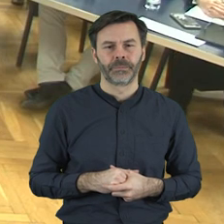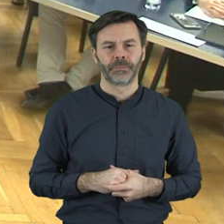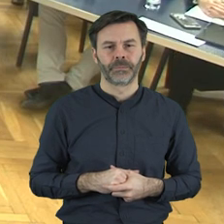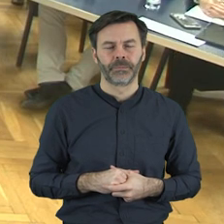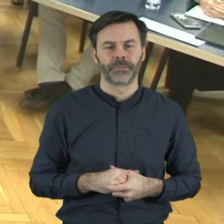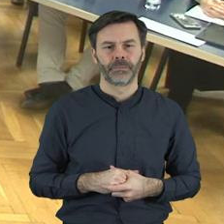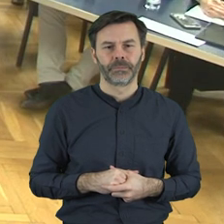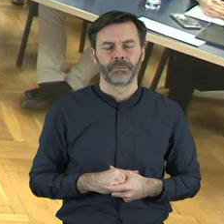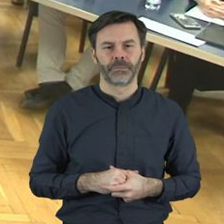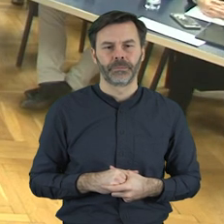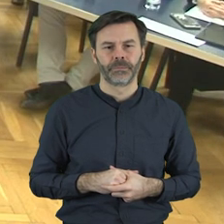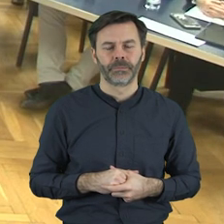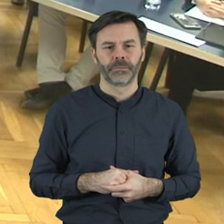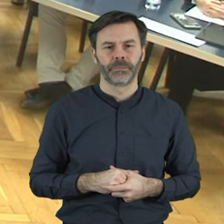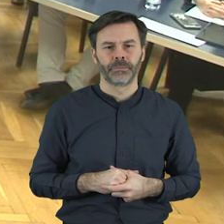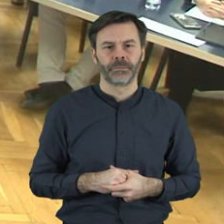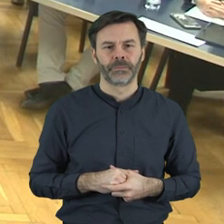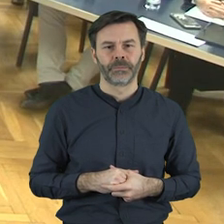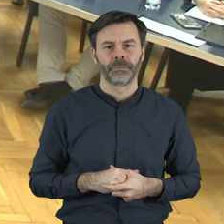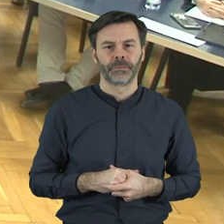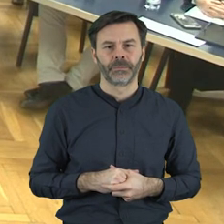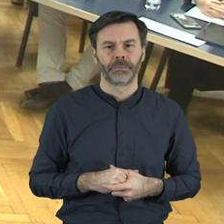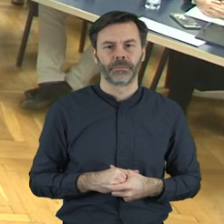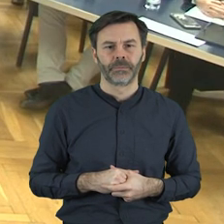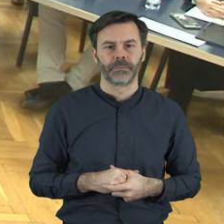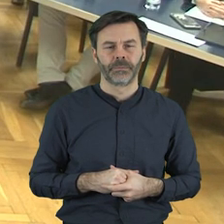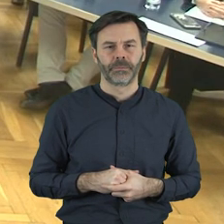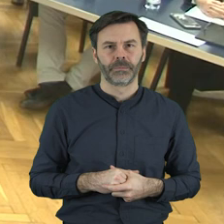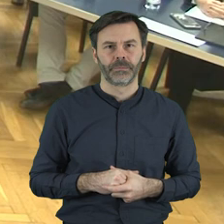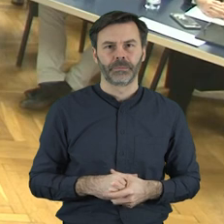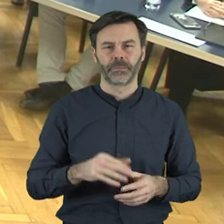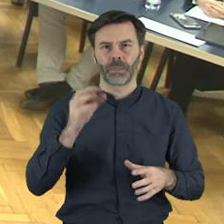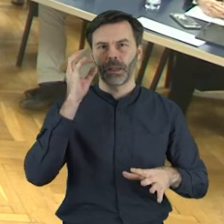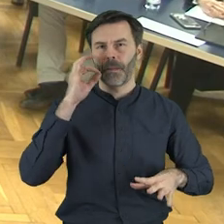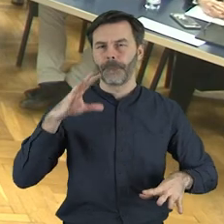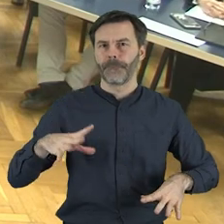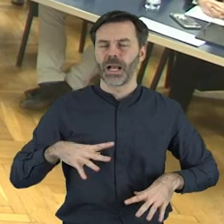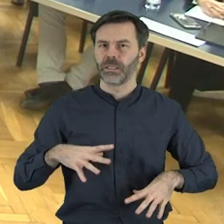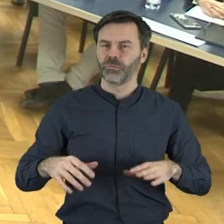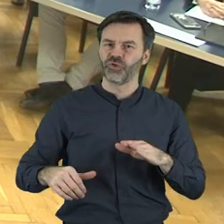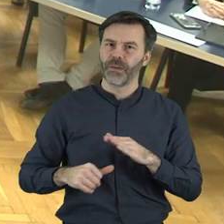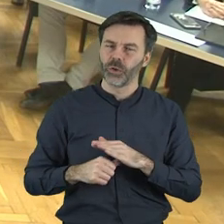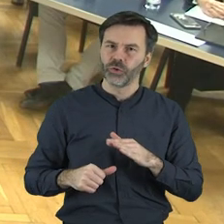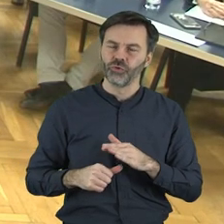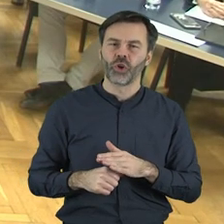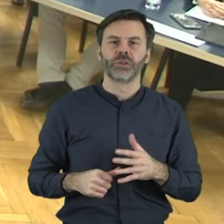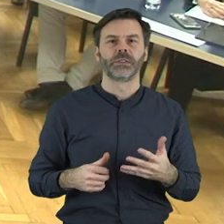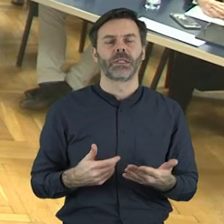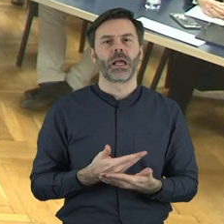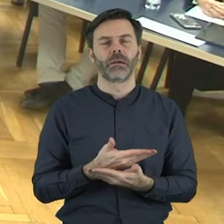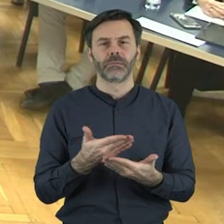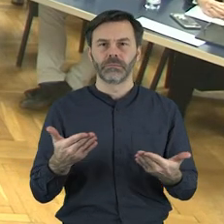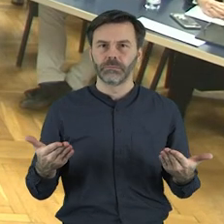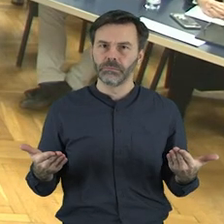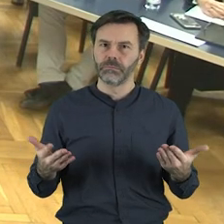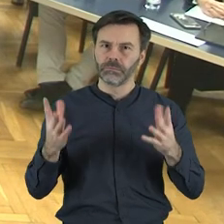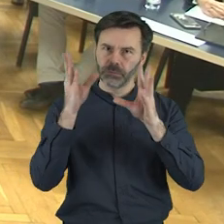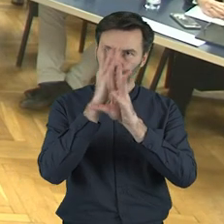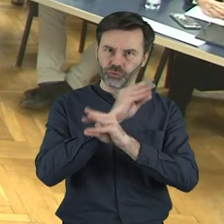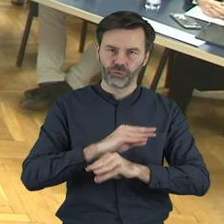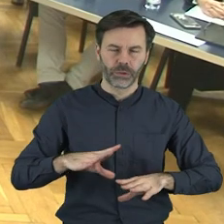Pani Przewodnicząca, Panie Marszałku, Szanowni Radni. W imieniu